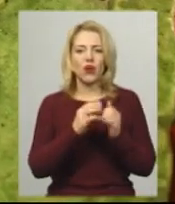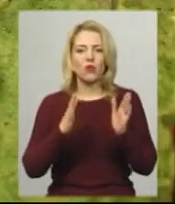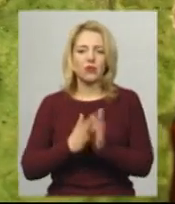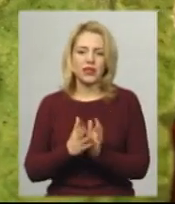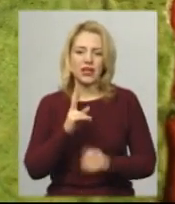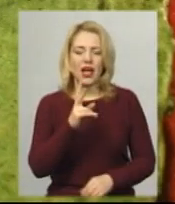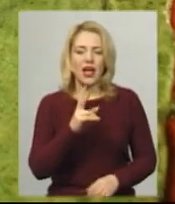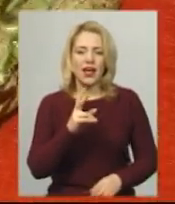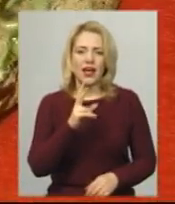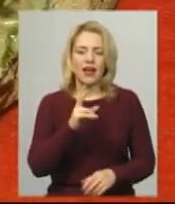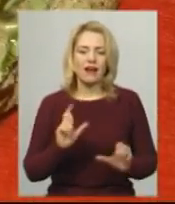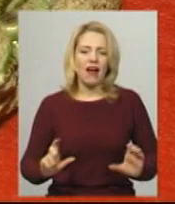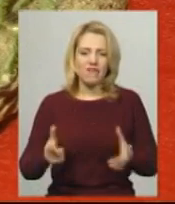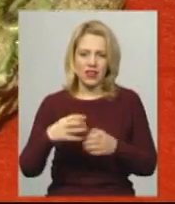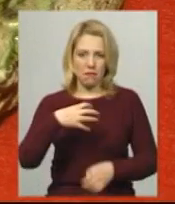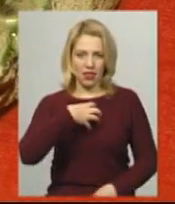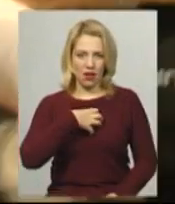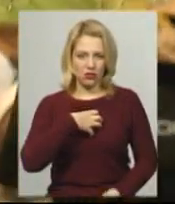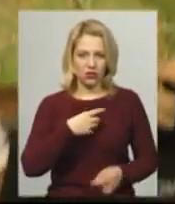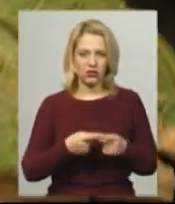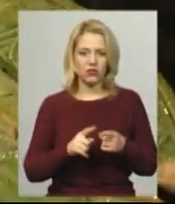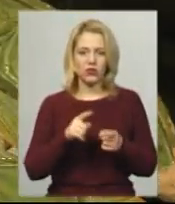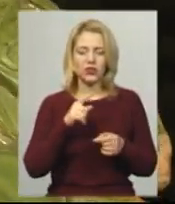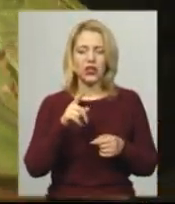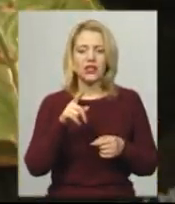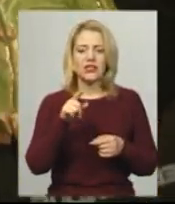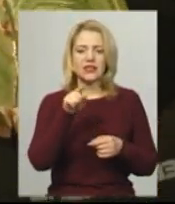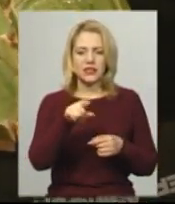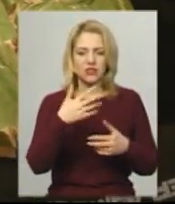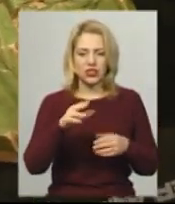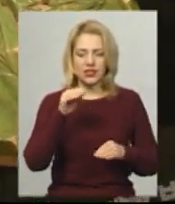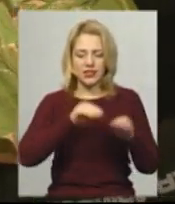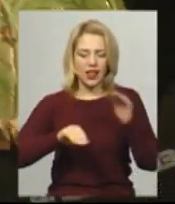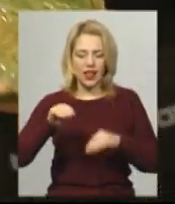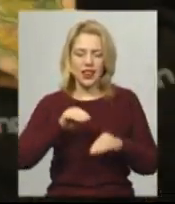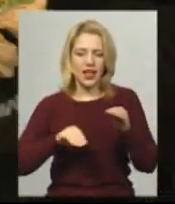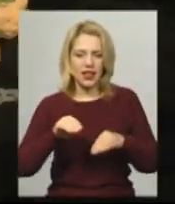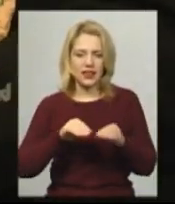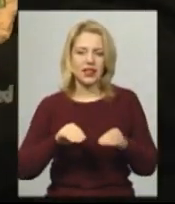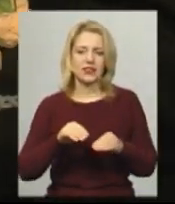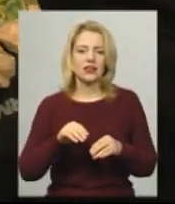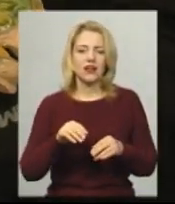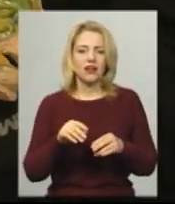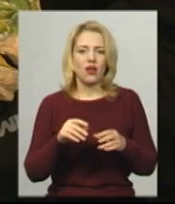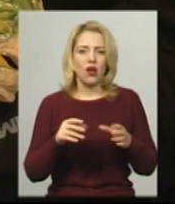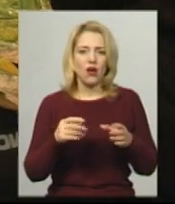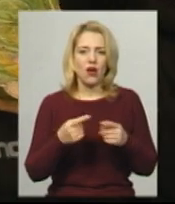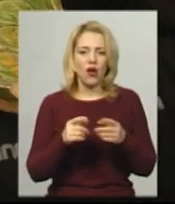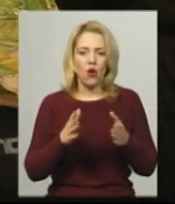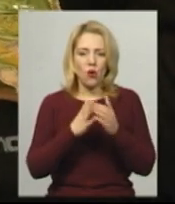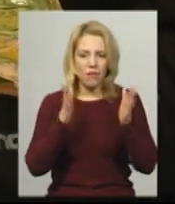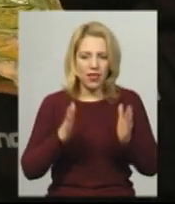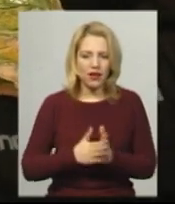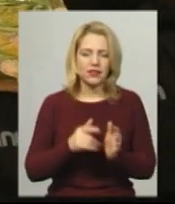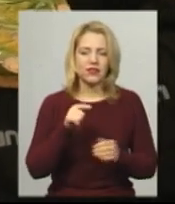кахельних медальйонів. Він їх називає королівською кахлею. Це вже склеєний комплект королівською кахлею, тому що тут